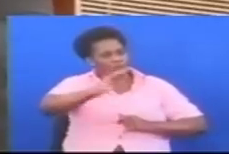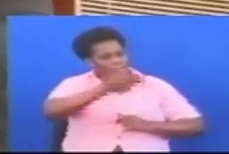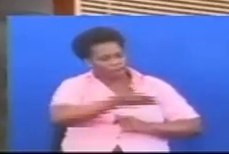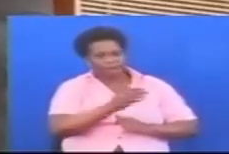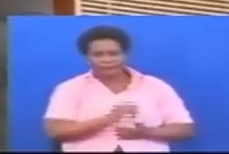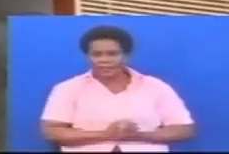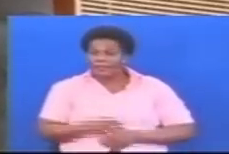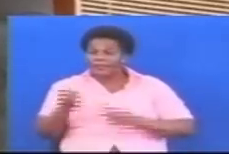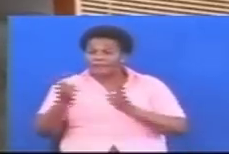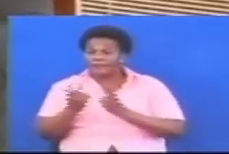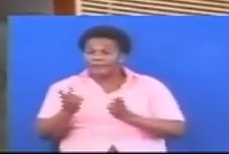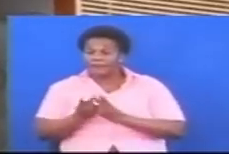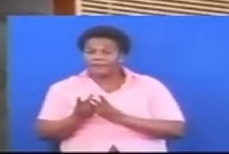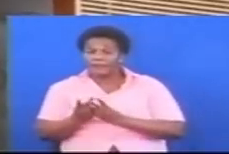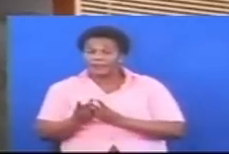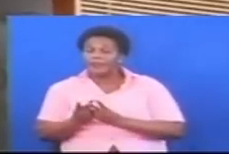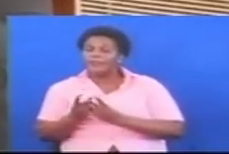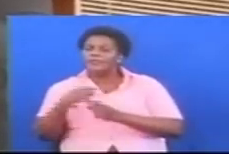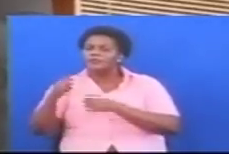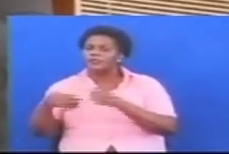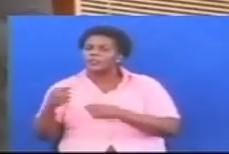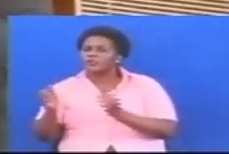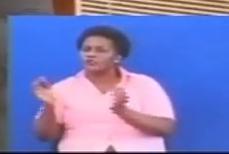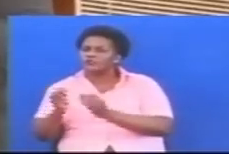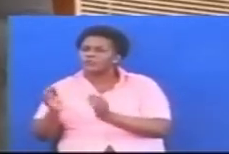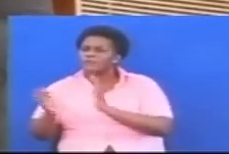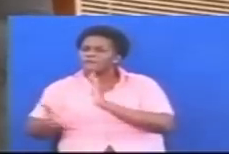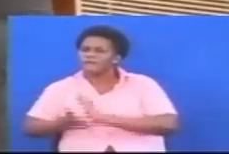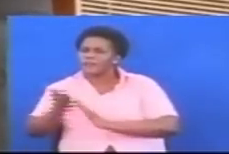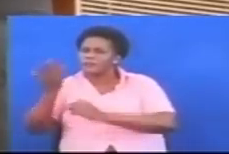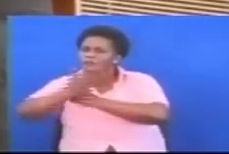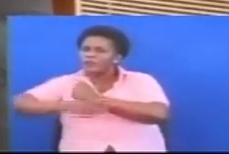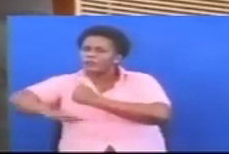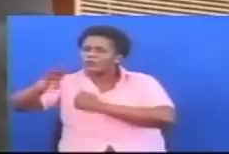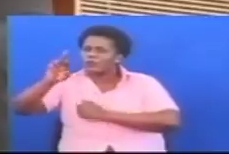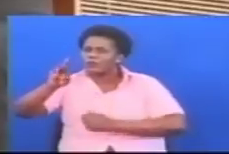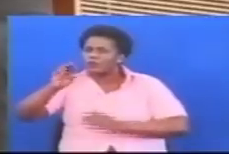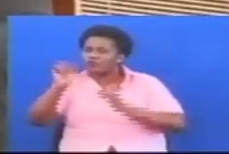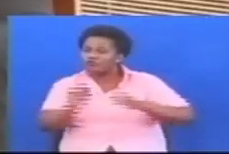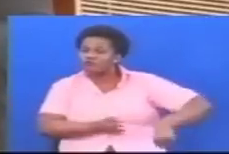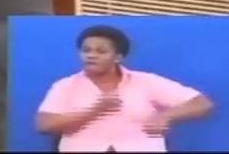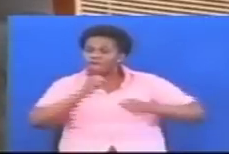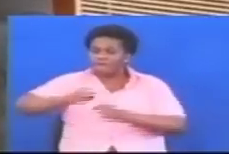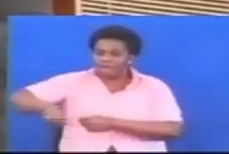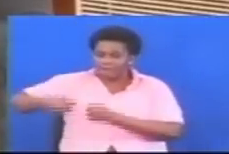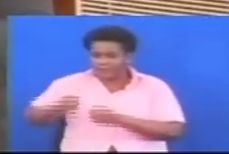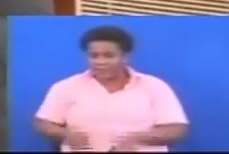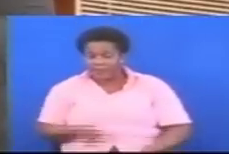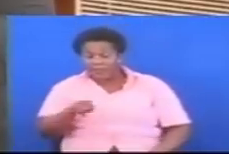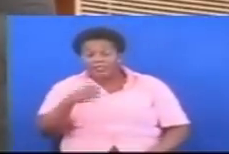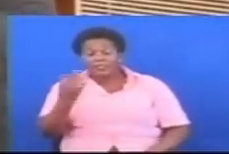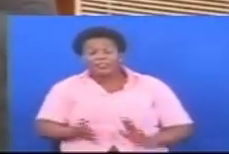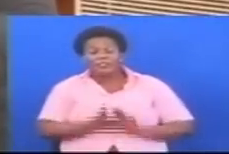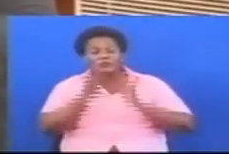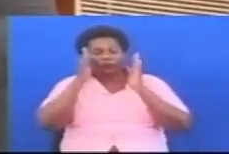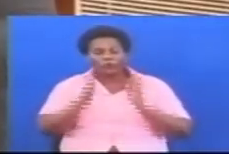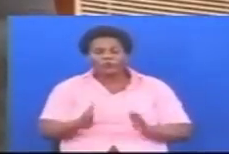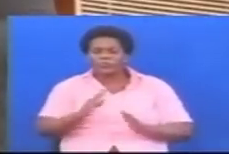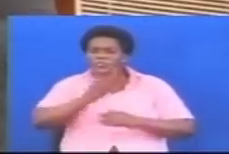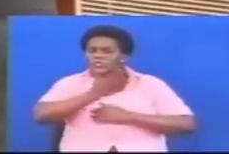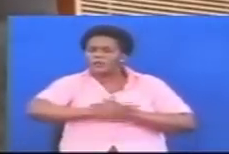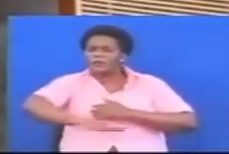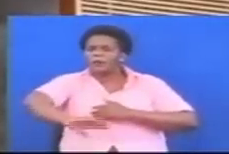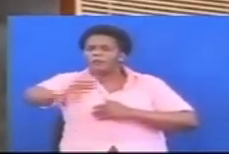wa kipekee kwa kuhifadhi vyanzo vya bonde la Rufiji ambalo ndio chanzo kikuu cha mabonde ya Kilombero na Ruaha. Mheshimiwa